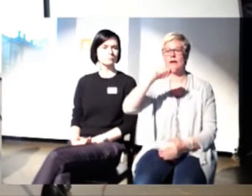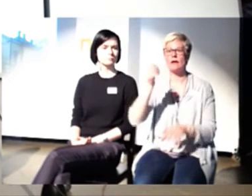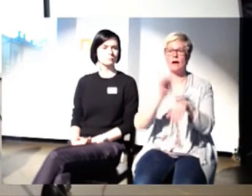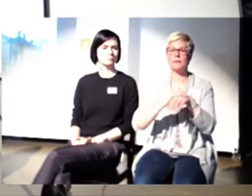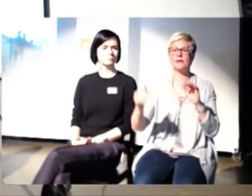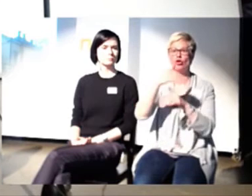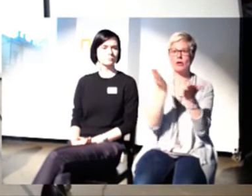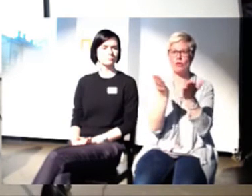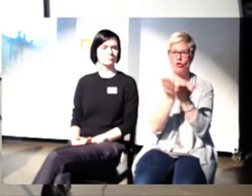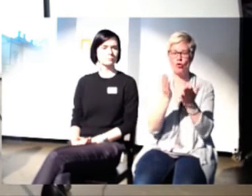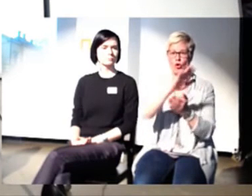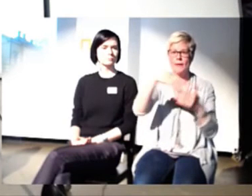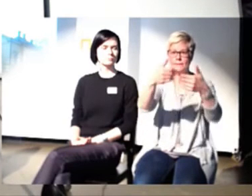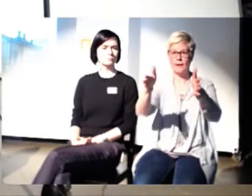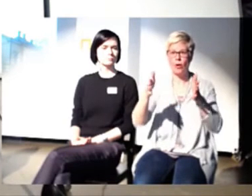tiloihin tällainen